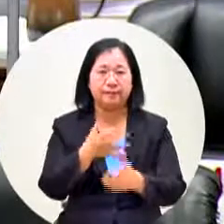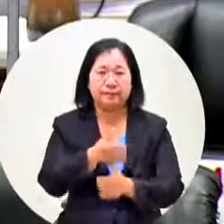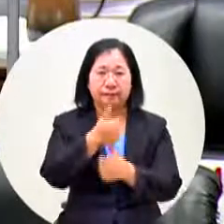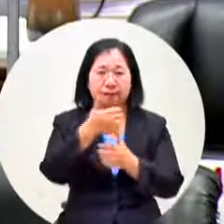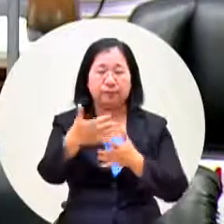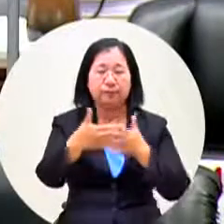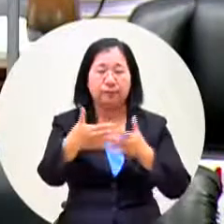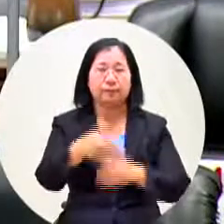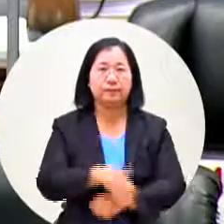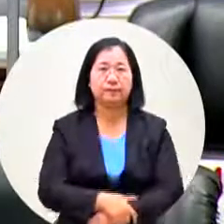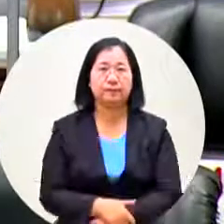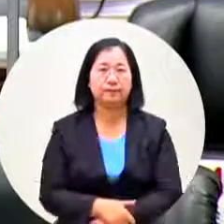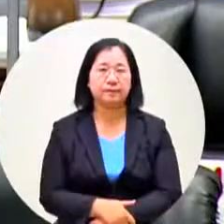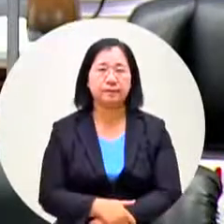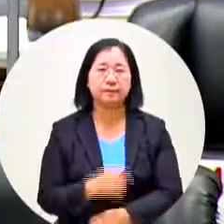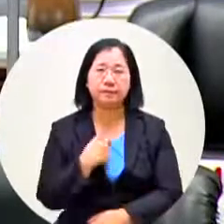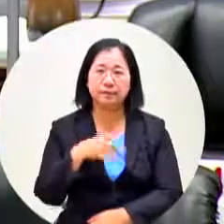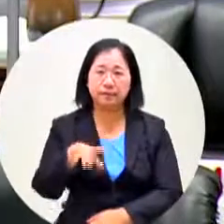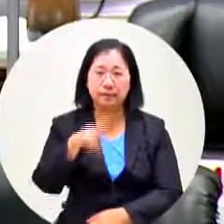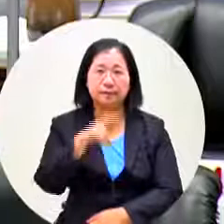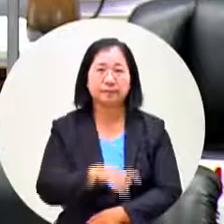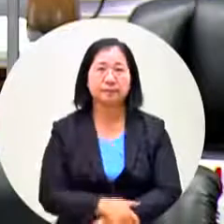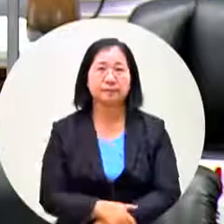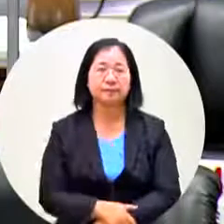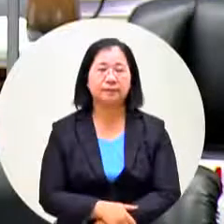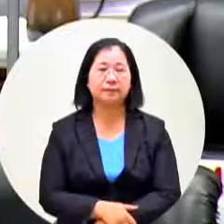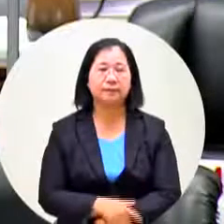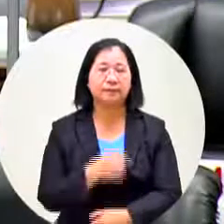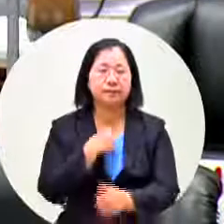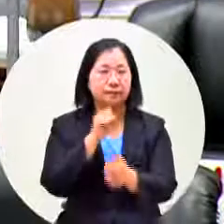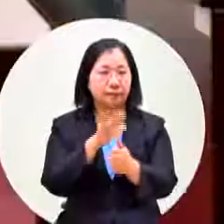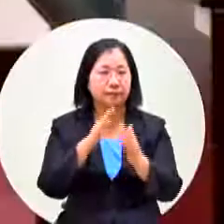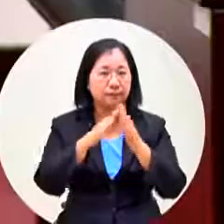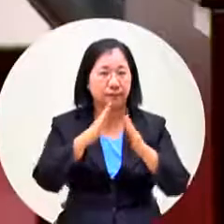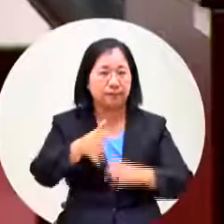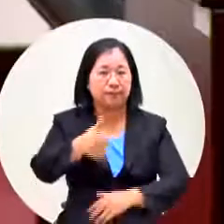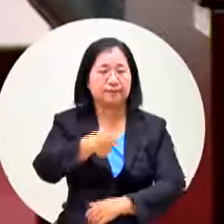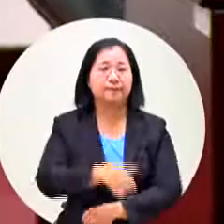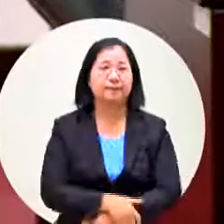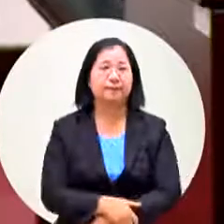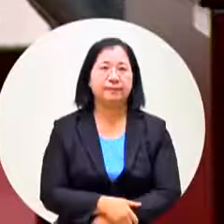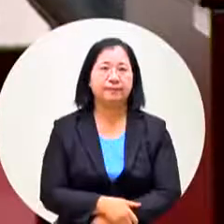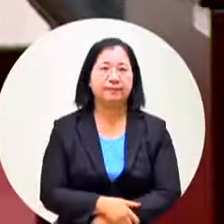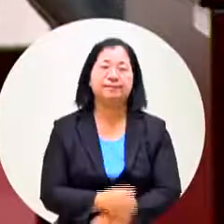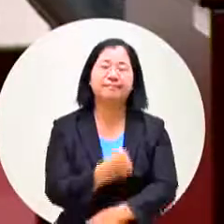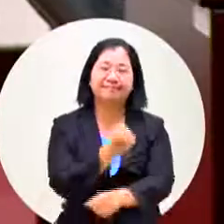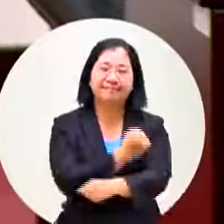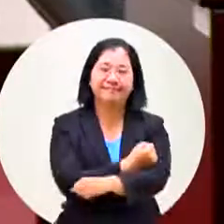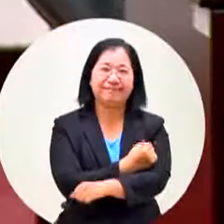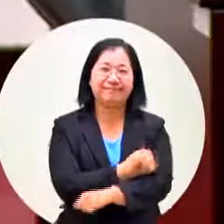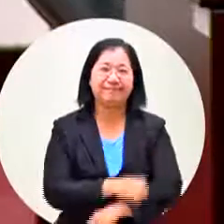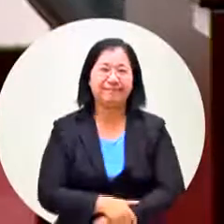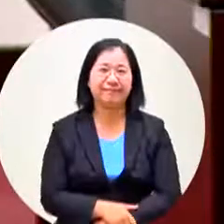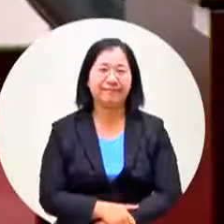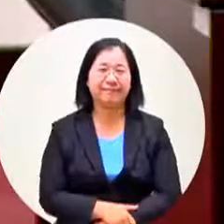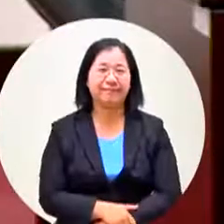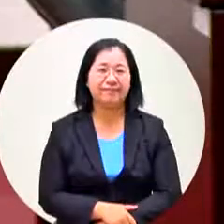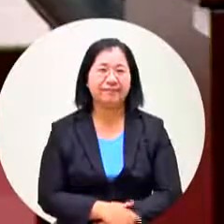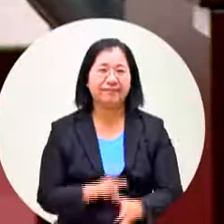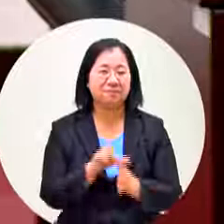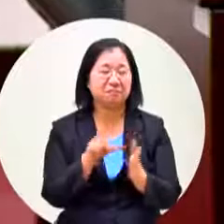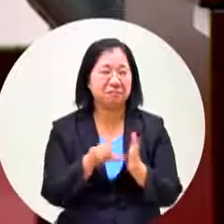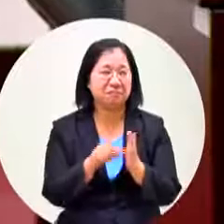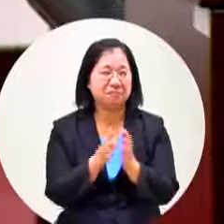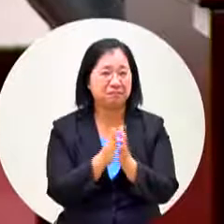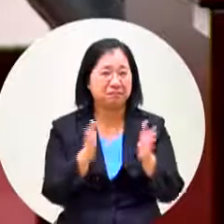想啊，首先啊，嘛，甲咱市长吼啊，辛苦你啊吼，啊，这阵时间吼，